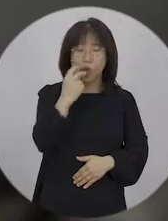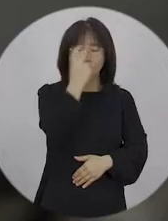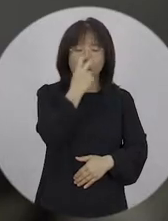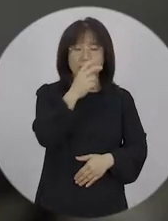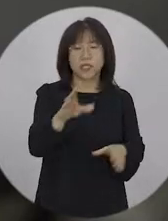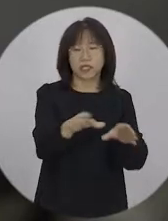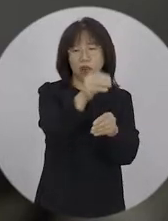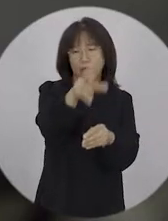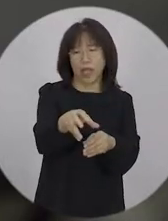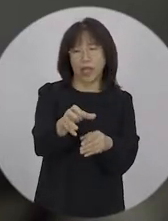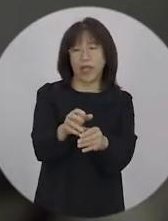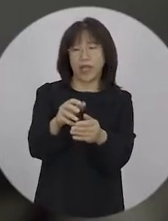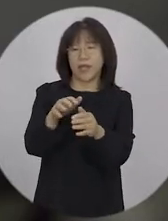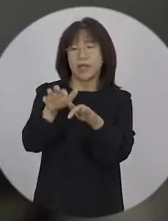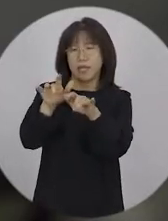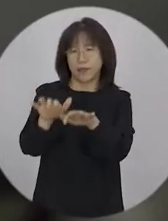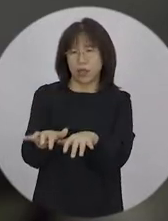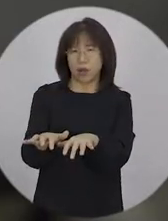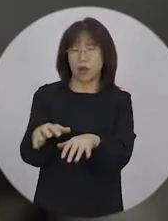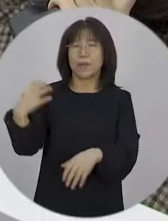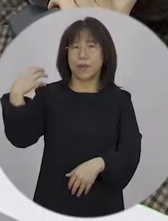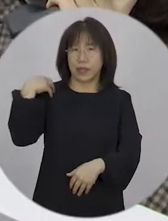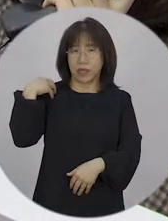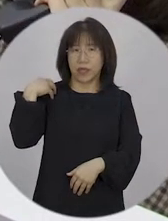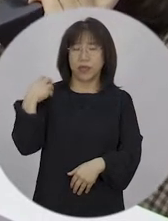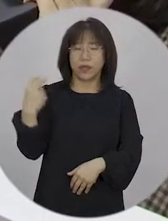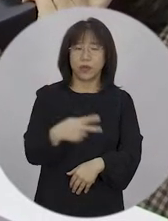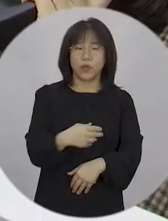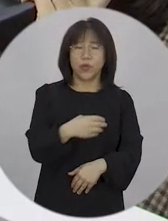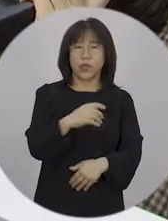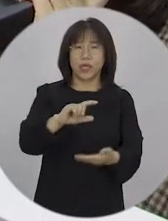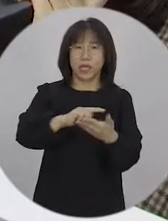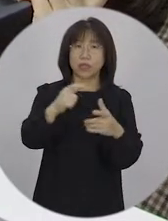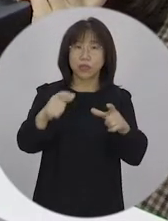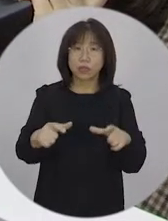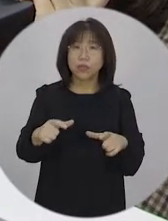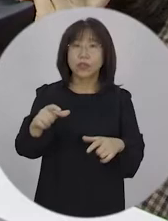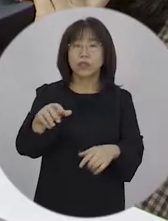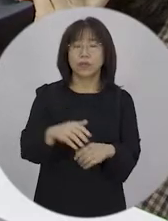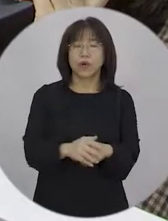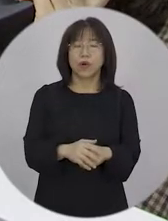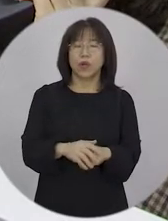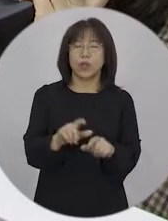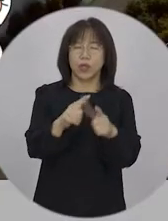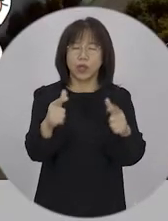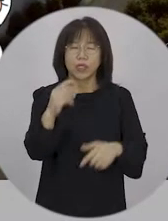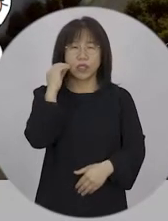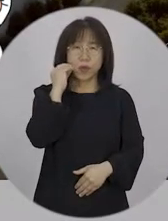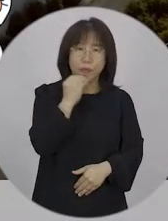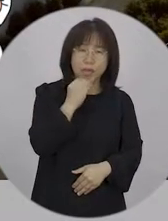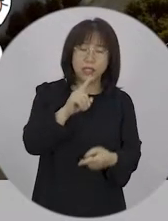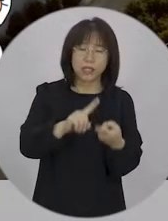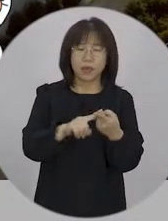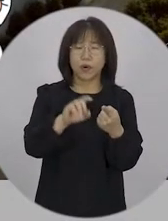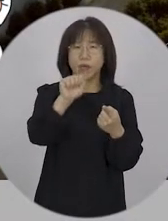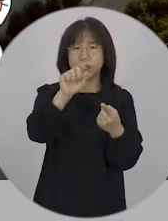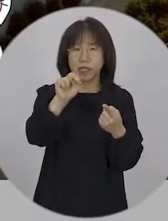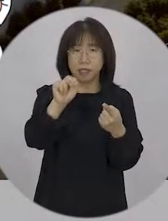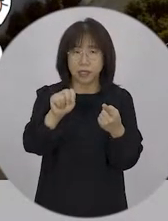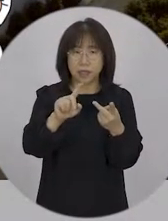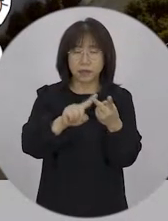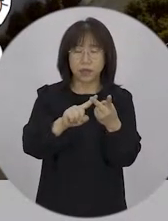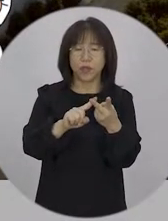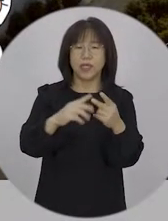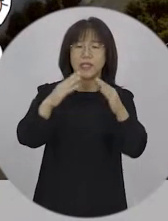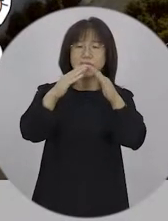청 시스템에 입력하는 업무도 수행합니다 강서구는 이외에도 구청 홈페이지와 sns 소식지 등을 통해